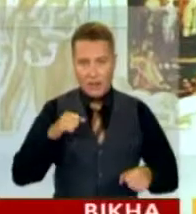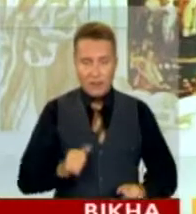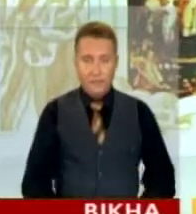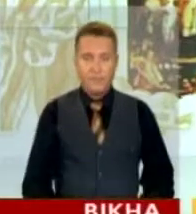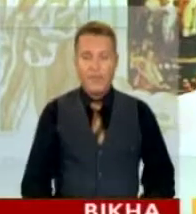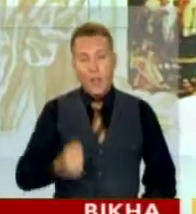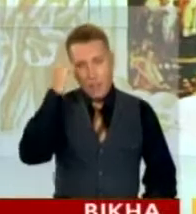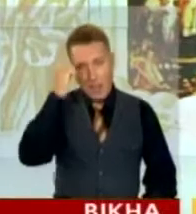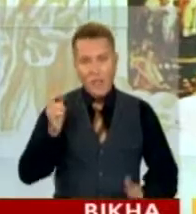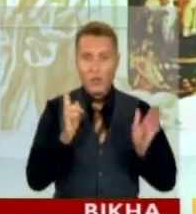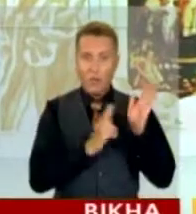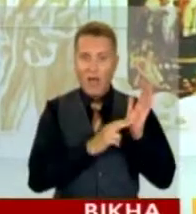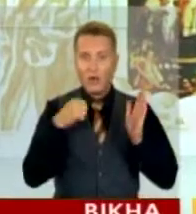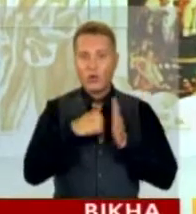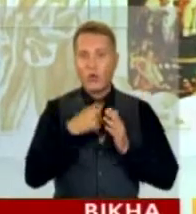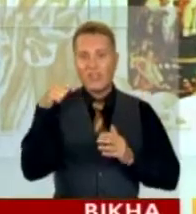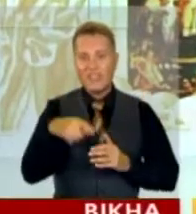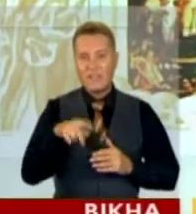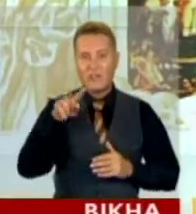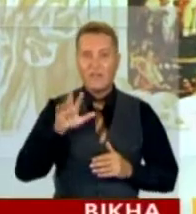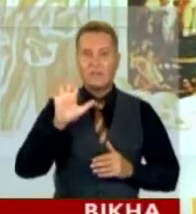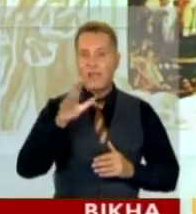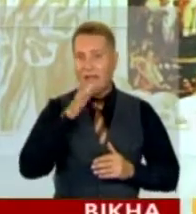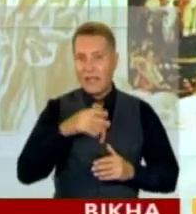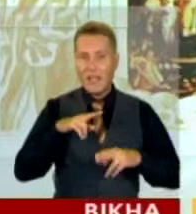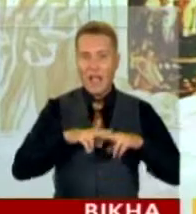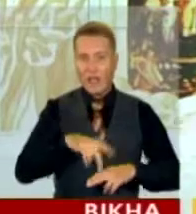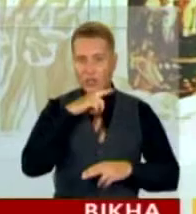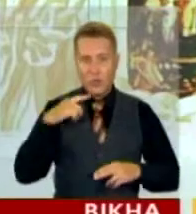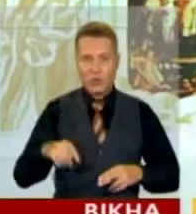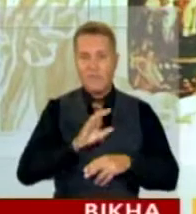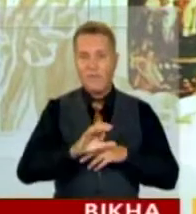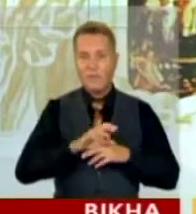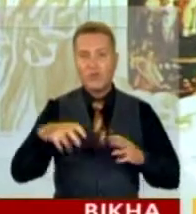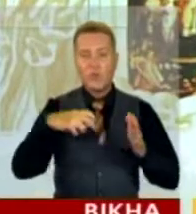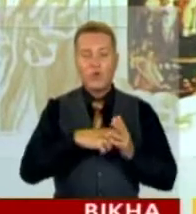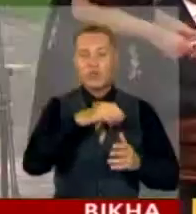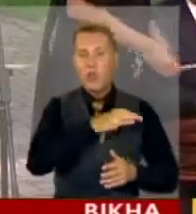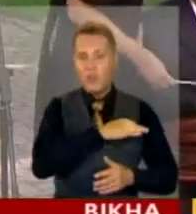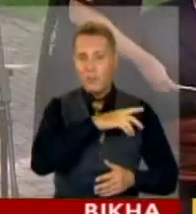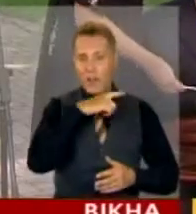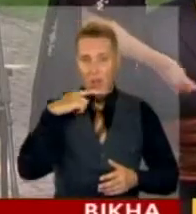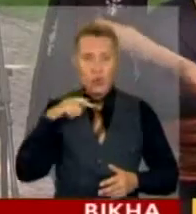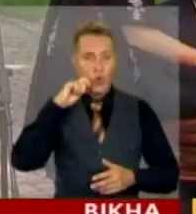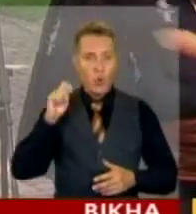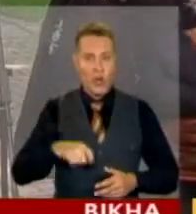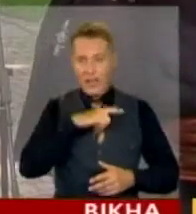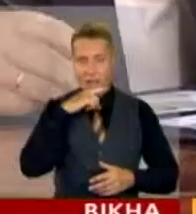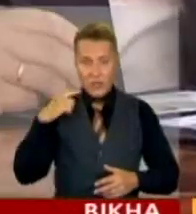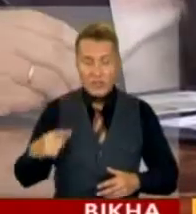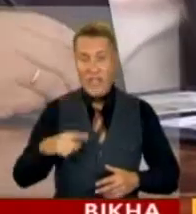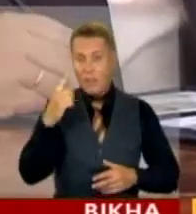Пам'ятну марку до 1025-ліття хрещення Русі випустили пошти України, Росії і Білорусі. Сьогодні